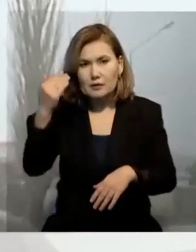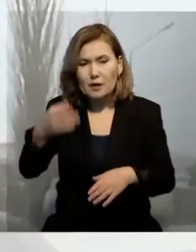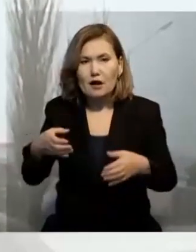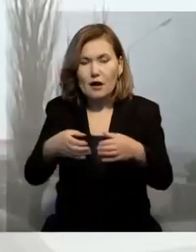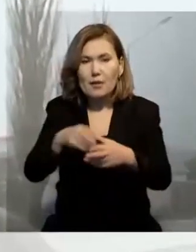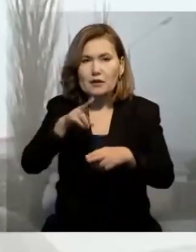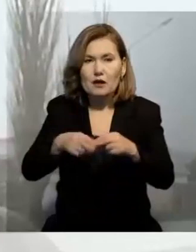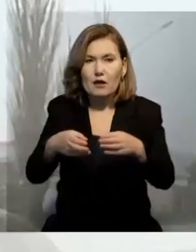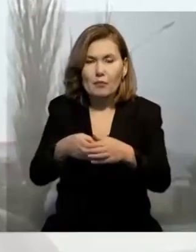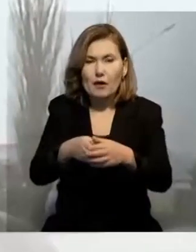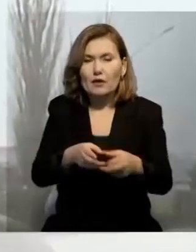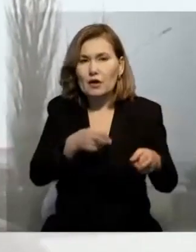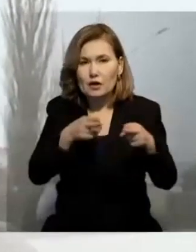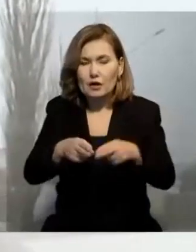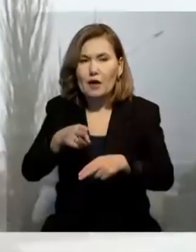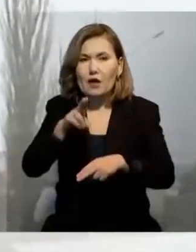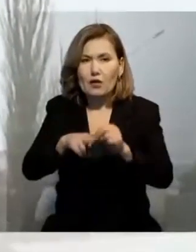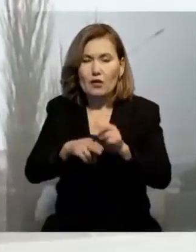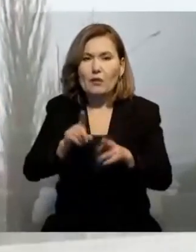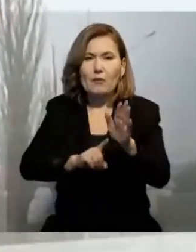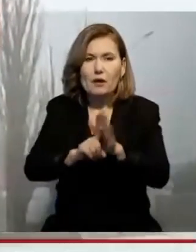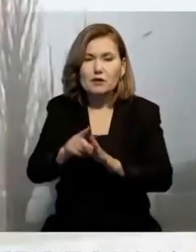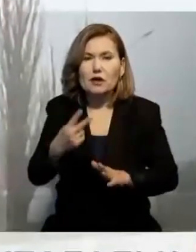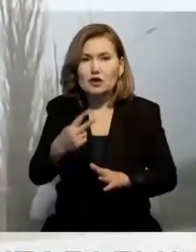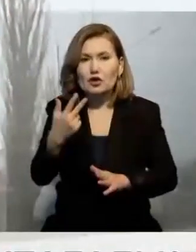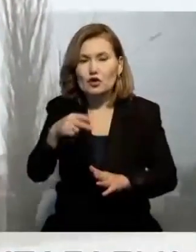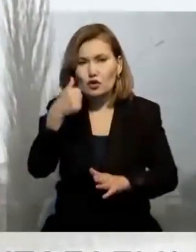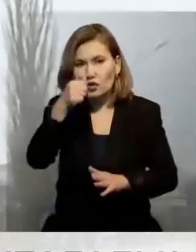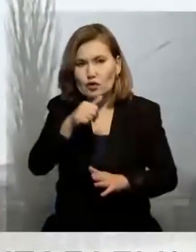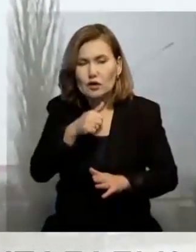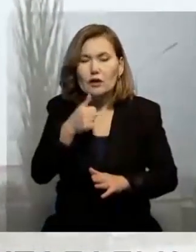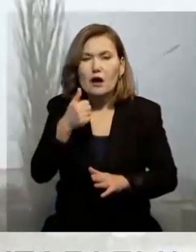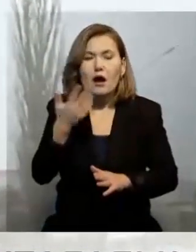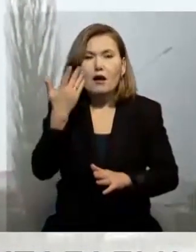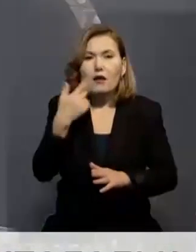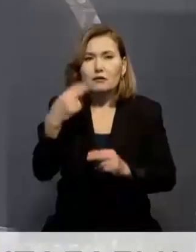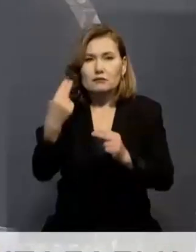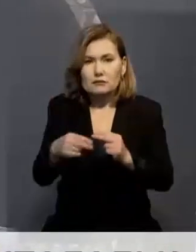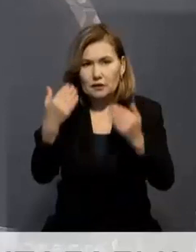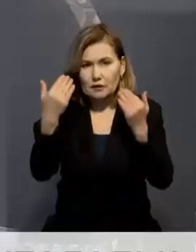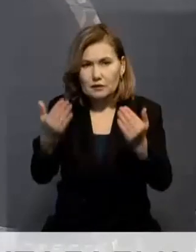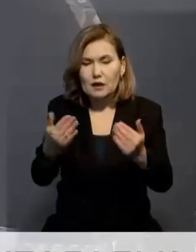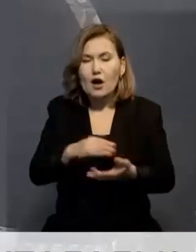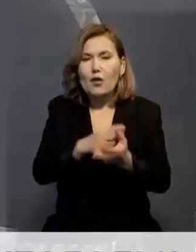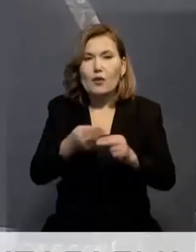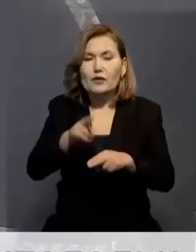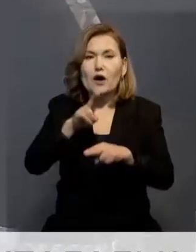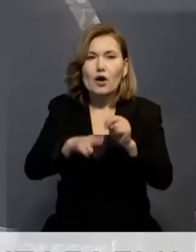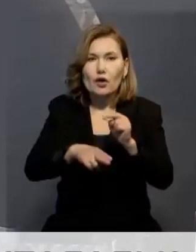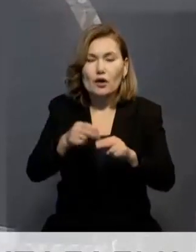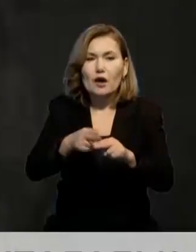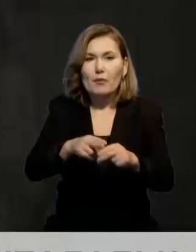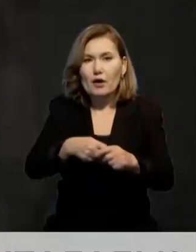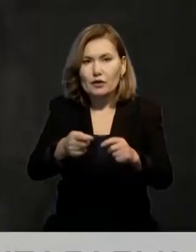Әлі менің шамамды 2-3 жылсыз бітпейді. Мынау көшеміз жабылып өтемей қаламыз. Құрылыстың қарқыны басылып,